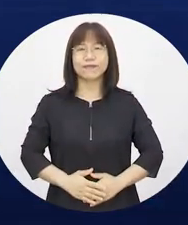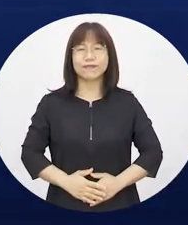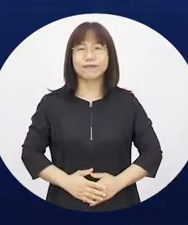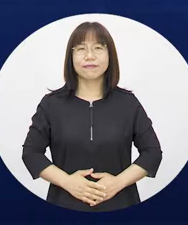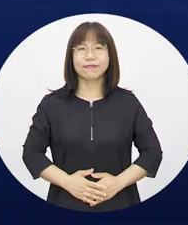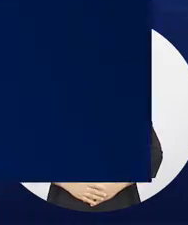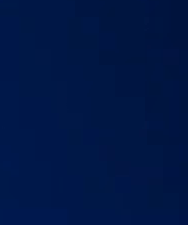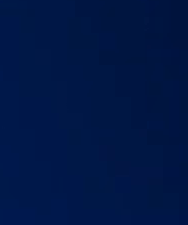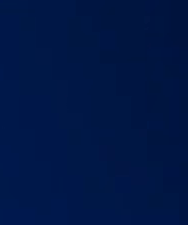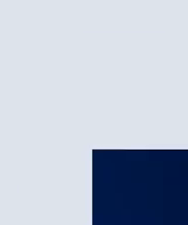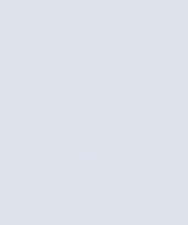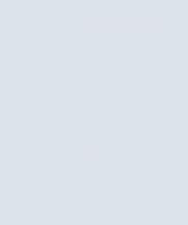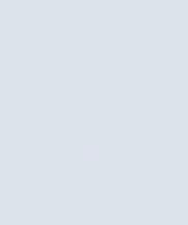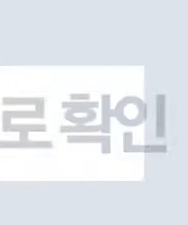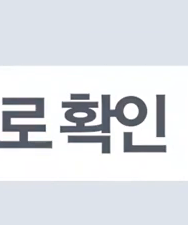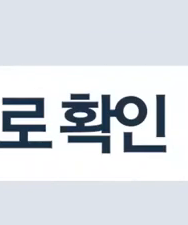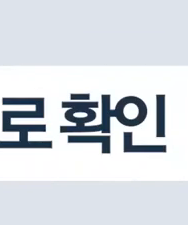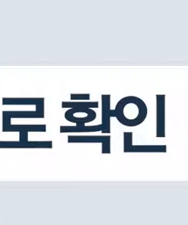소식입니다.